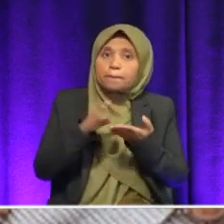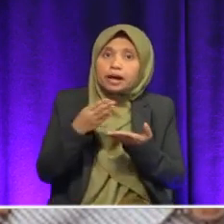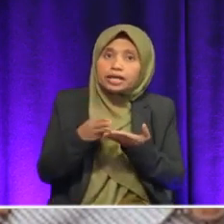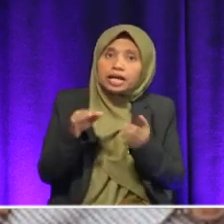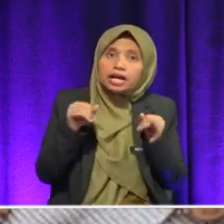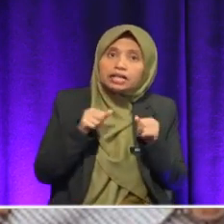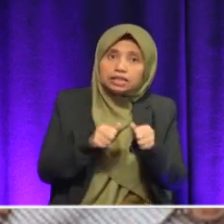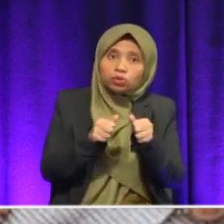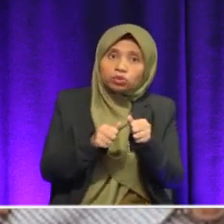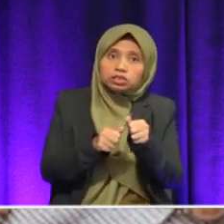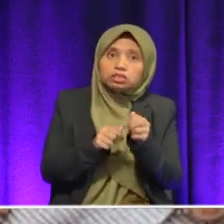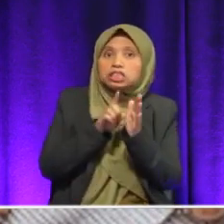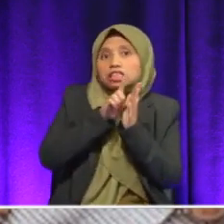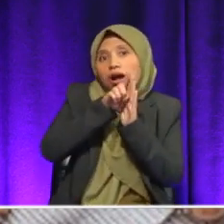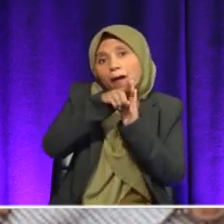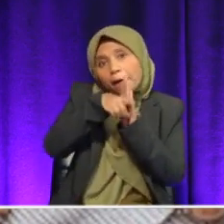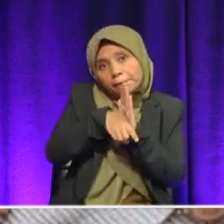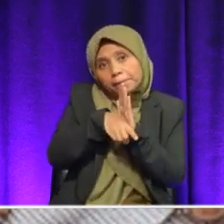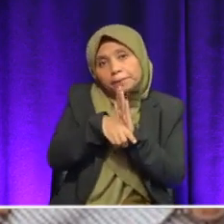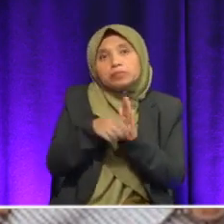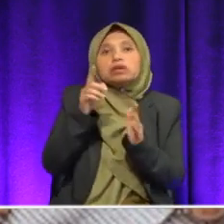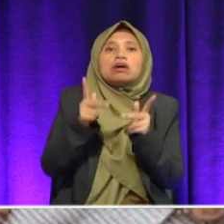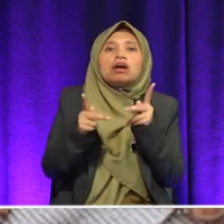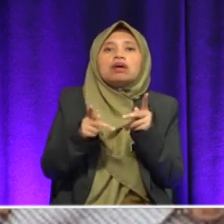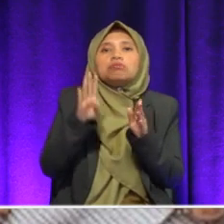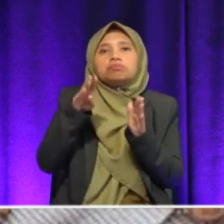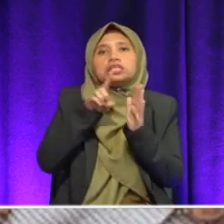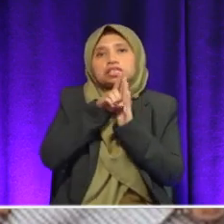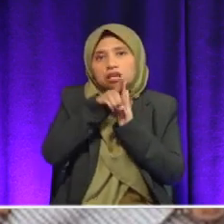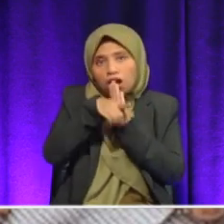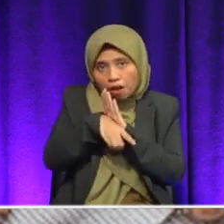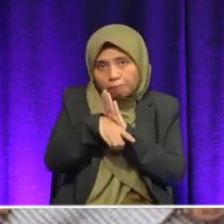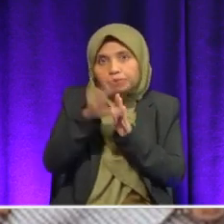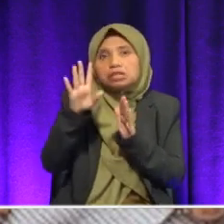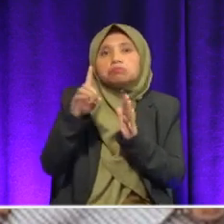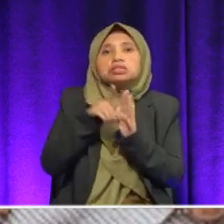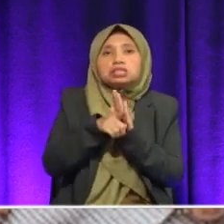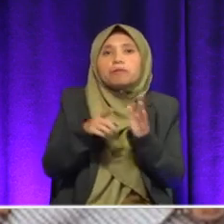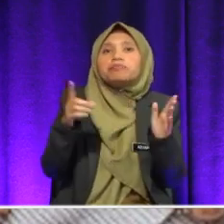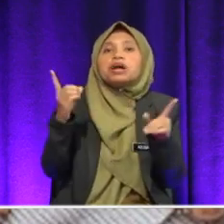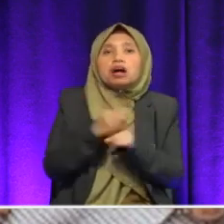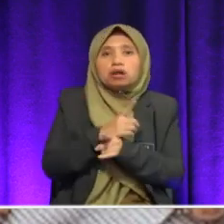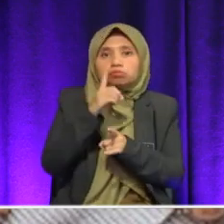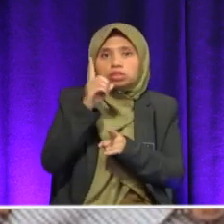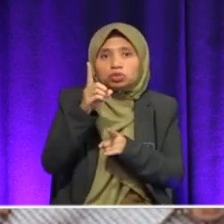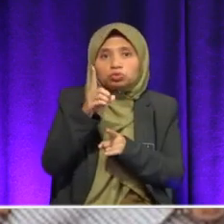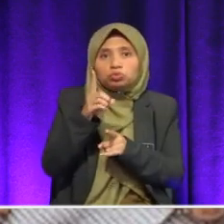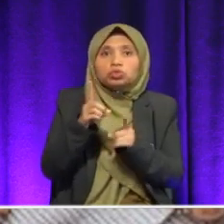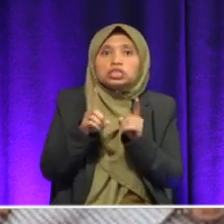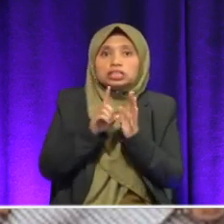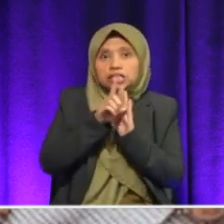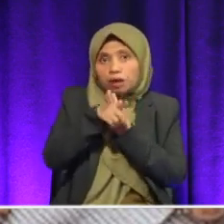mengikut kiraan jam berapa Jam dibuat kecil 4 jam 5 jam dan Diharapkan dengan jumlah satu jam itu berapa